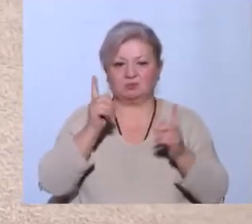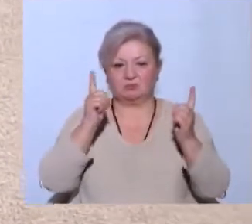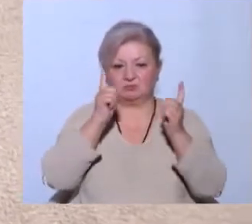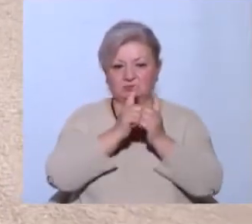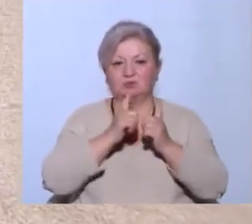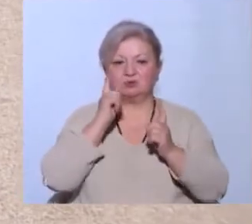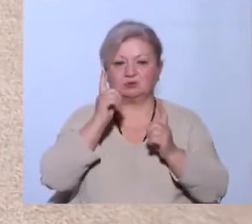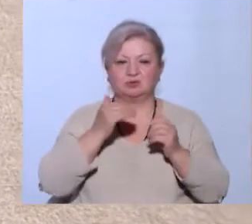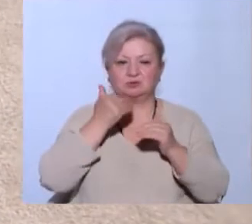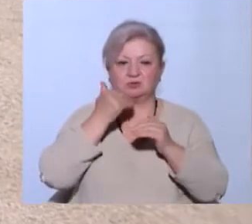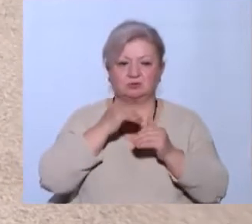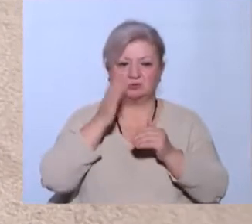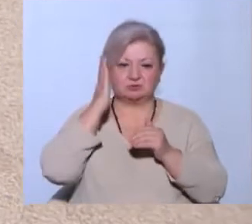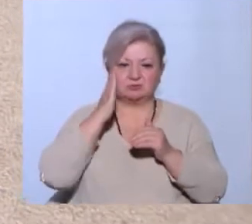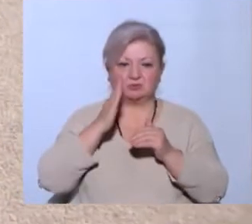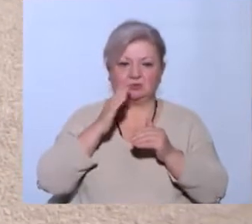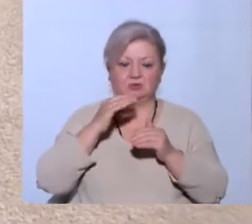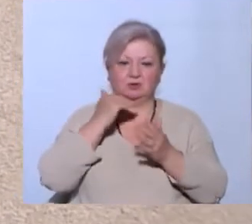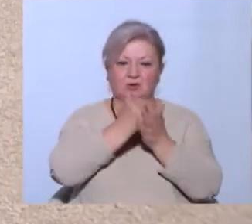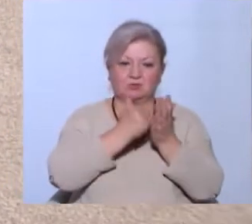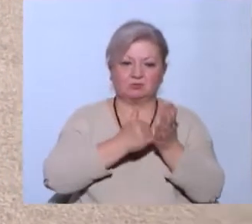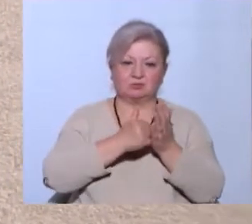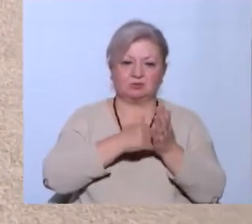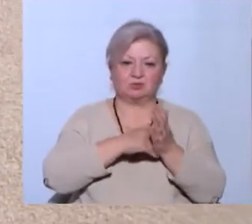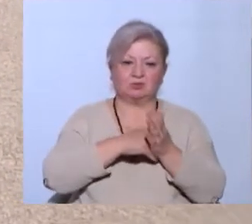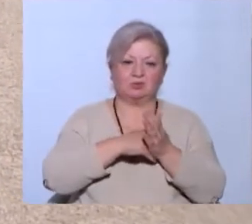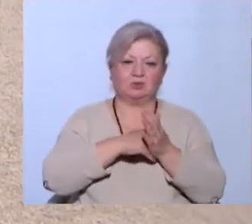შემდეგ გავკვეთილზე ჩვენ გურიას და